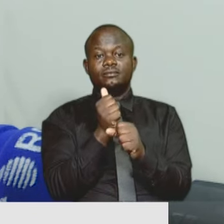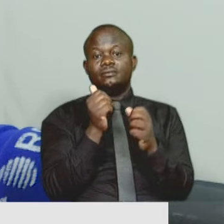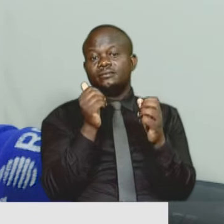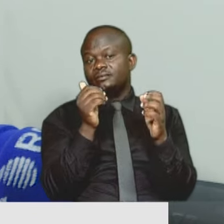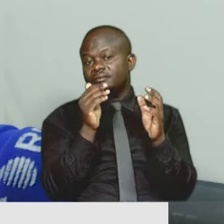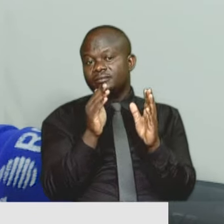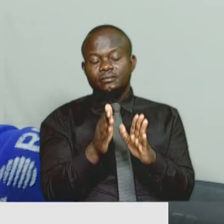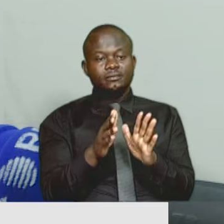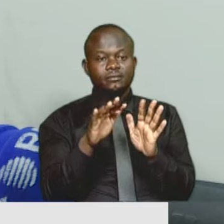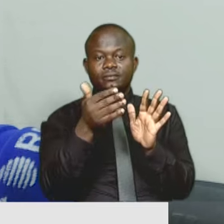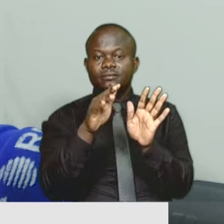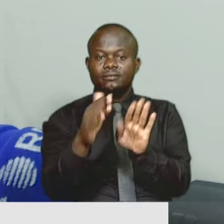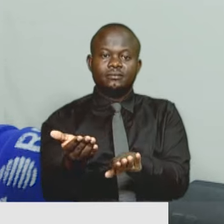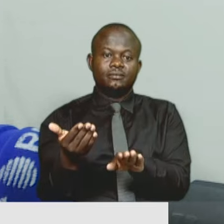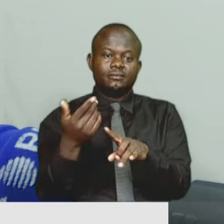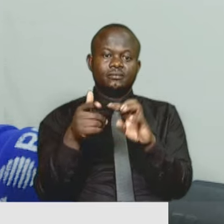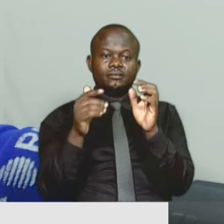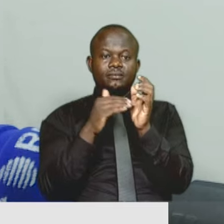muntu